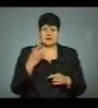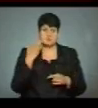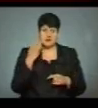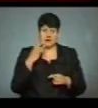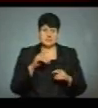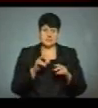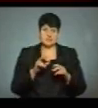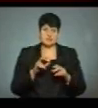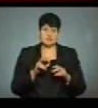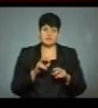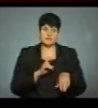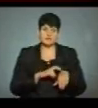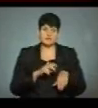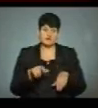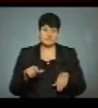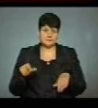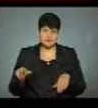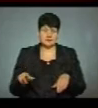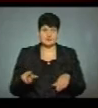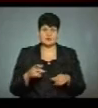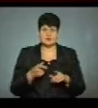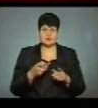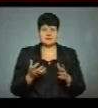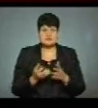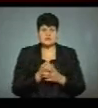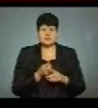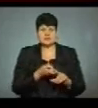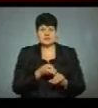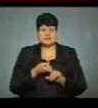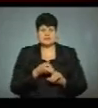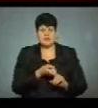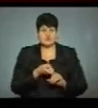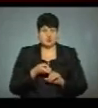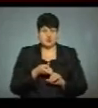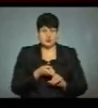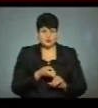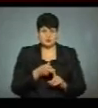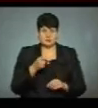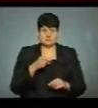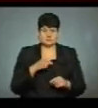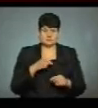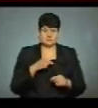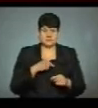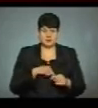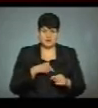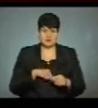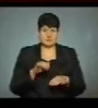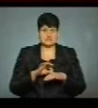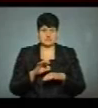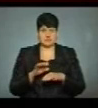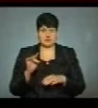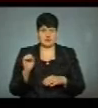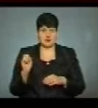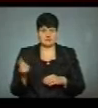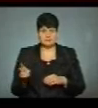дослідників, які виявили зв'язок між особистісними характеристиками людини і захворюваністю